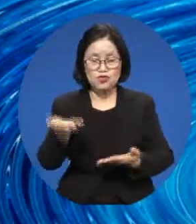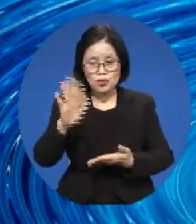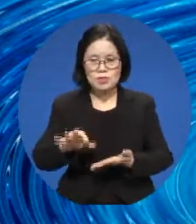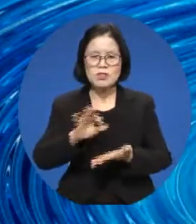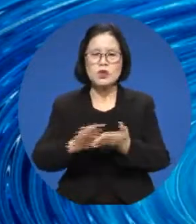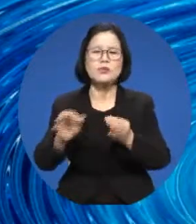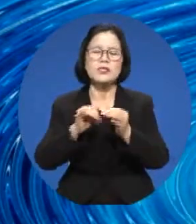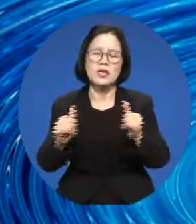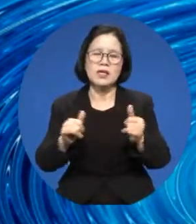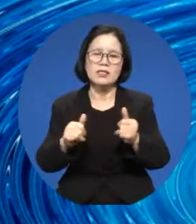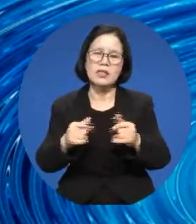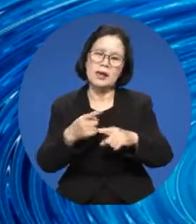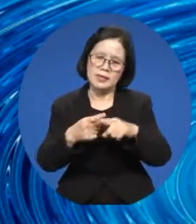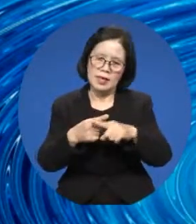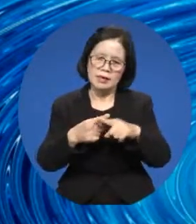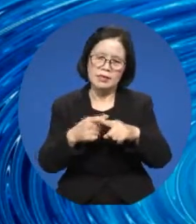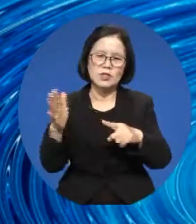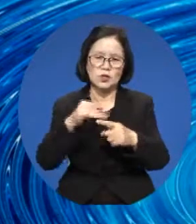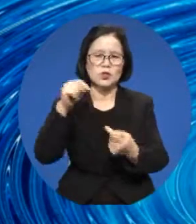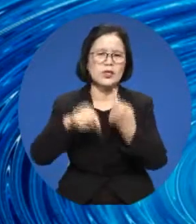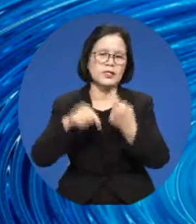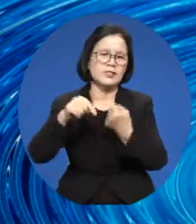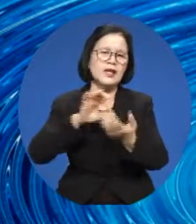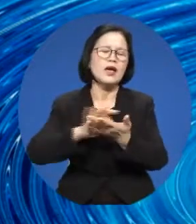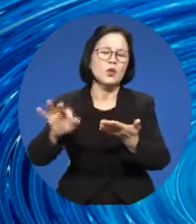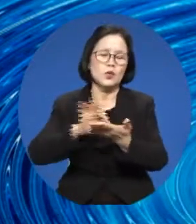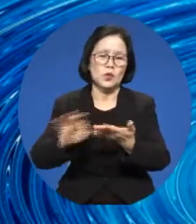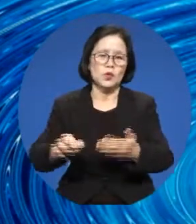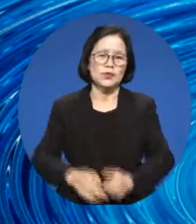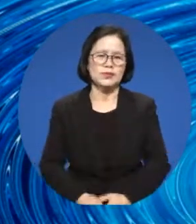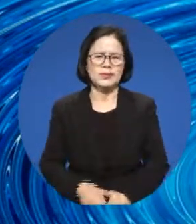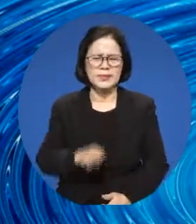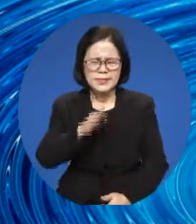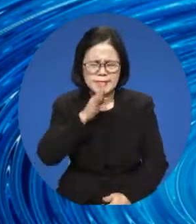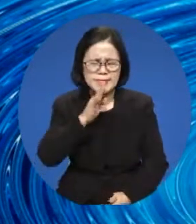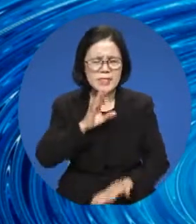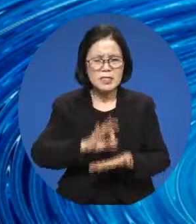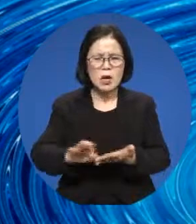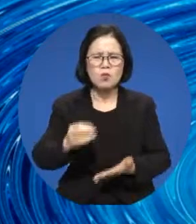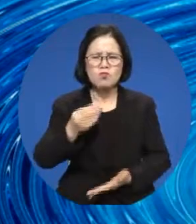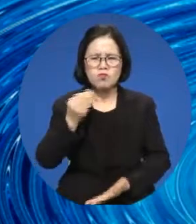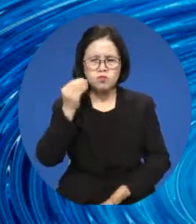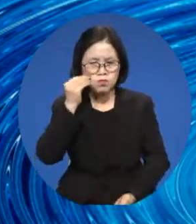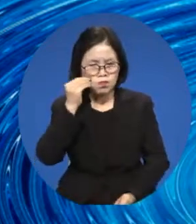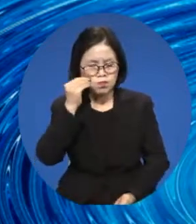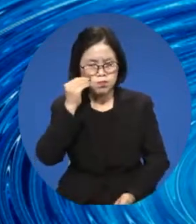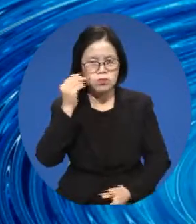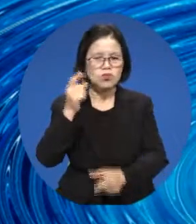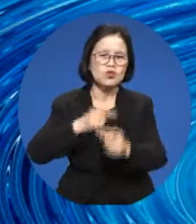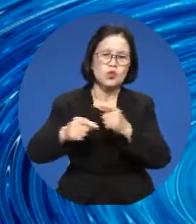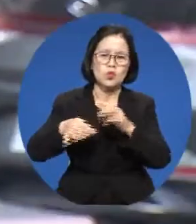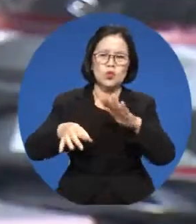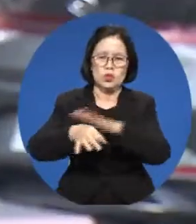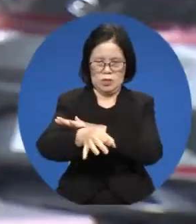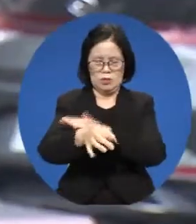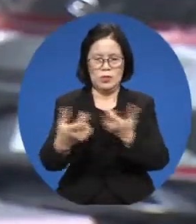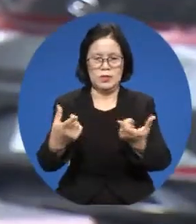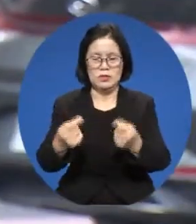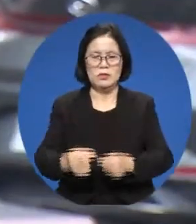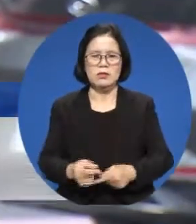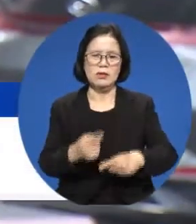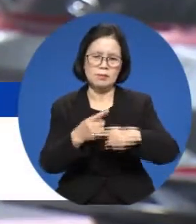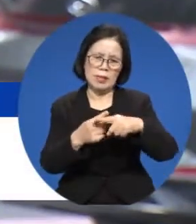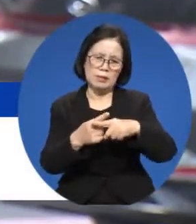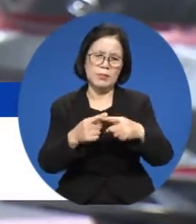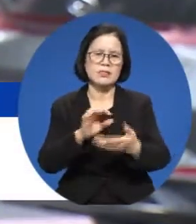소비자는 고작 절반 정도만 사용하고 있습니다. 실제 사용하지 않는 데이터 요금을 더 내는 셈입니다. 절반